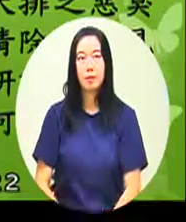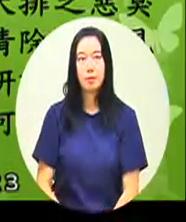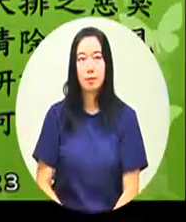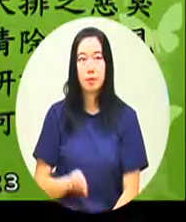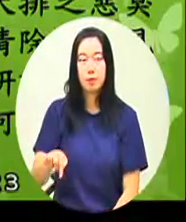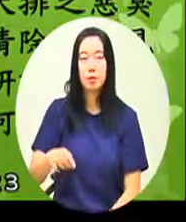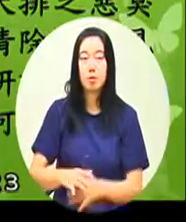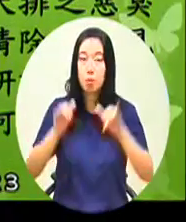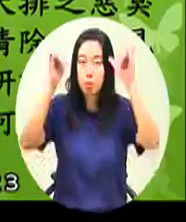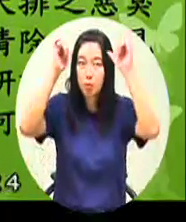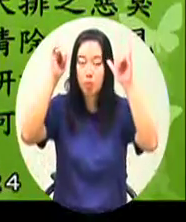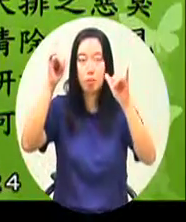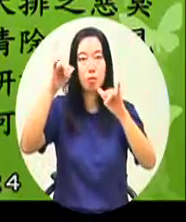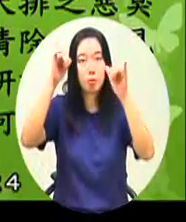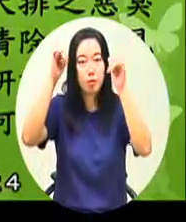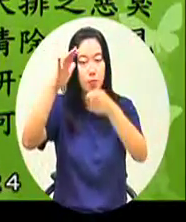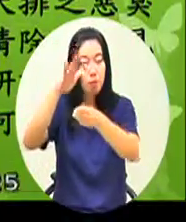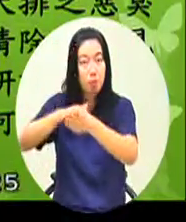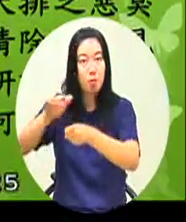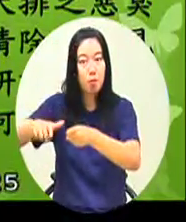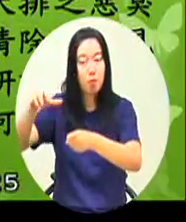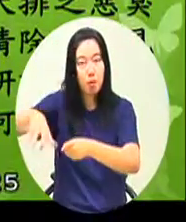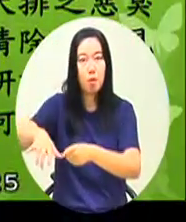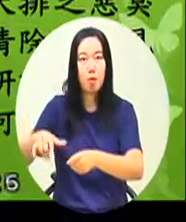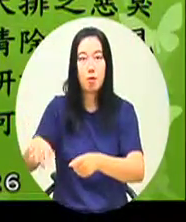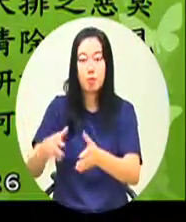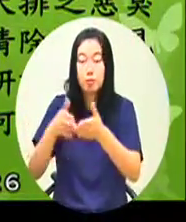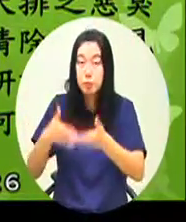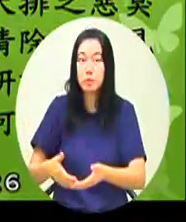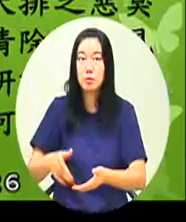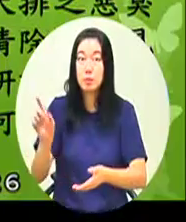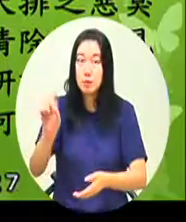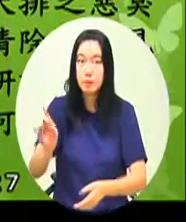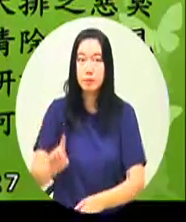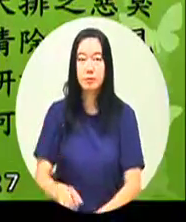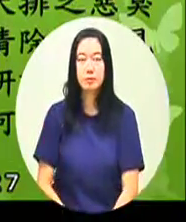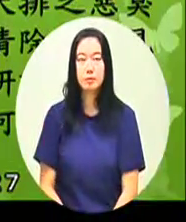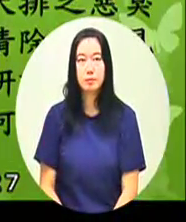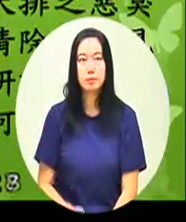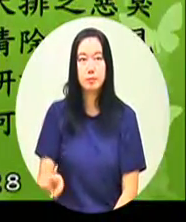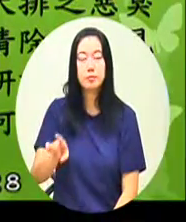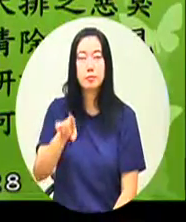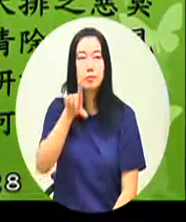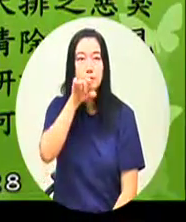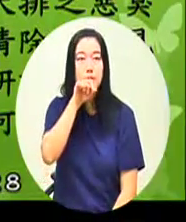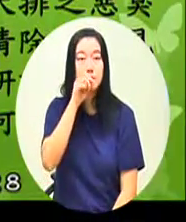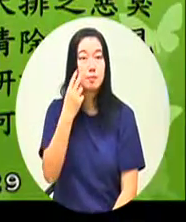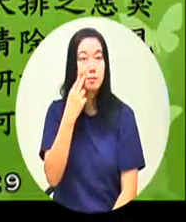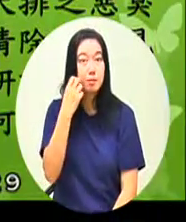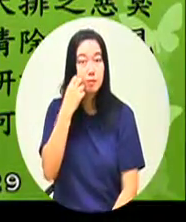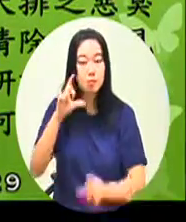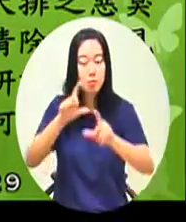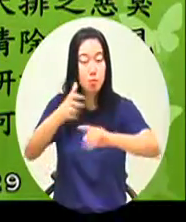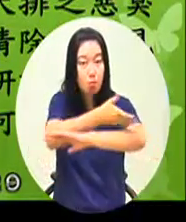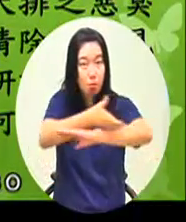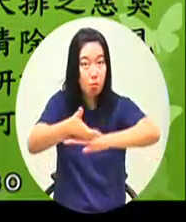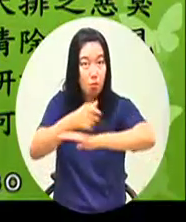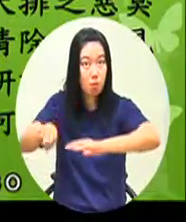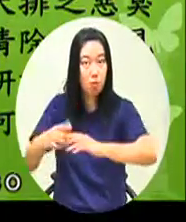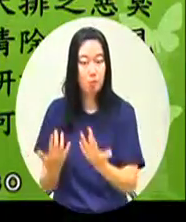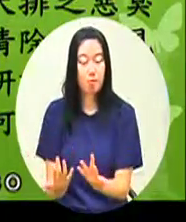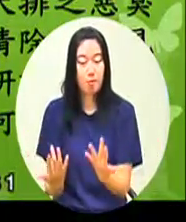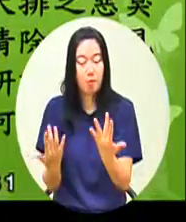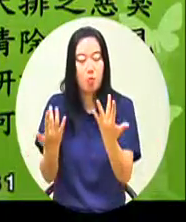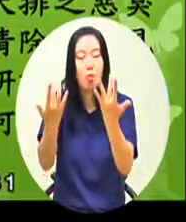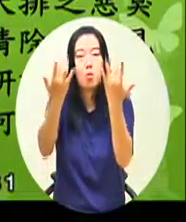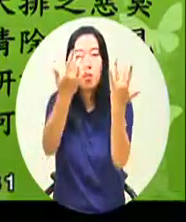阮讲五条波，啊，重点就是啊，迄、那个南波大白，因为迄个臭味吼，因